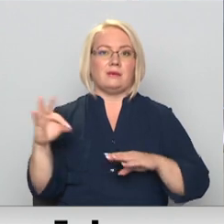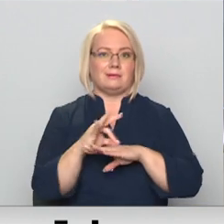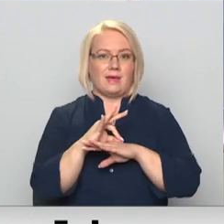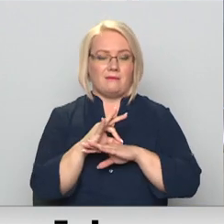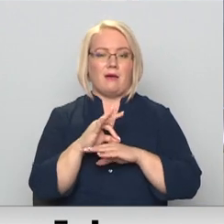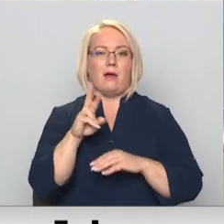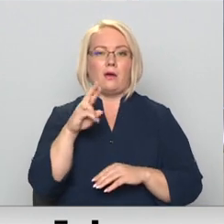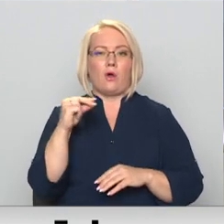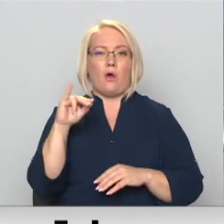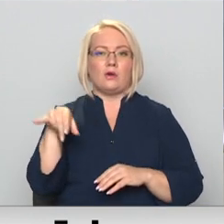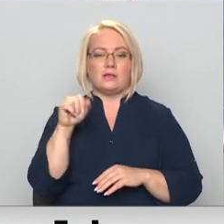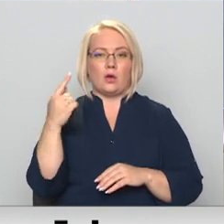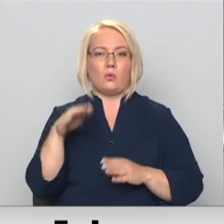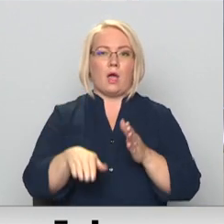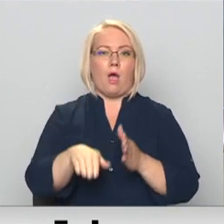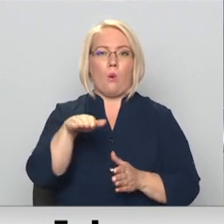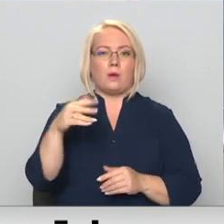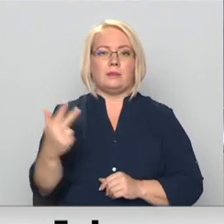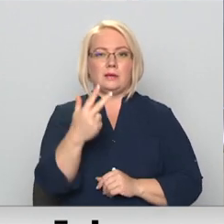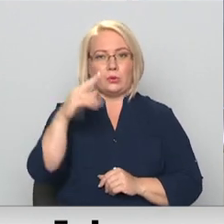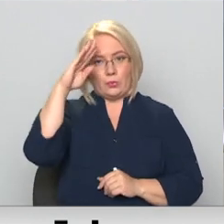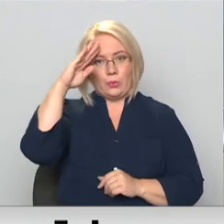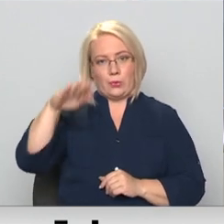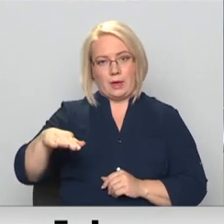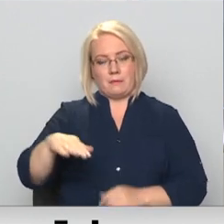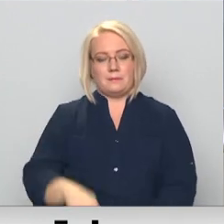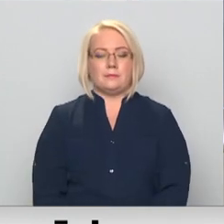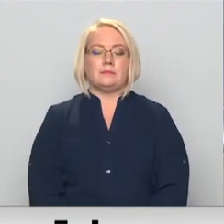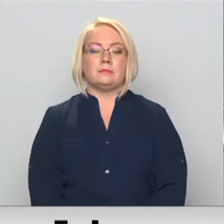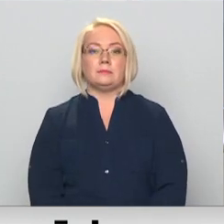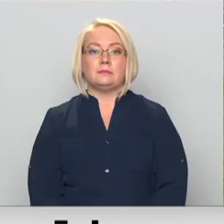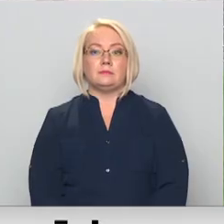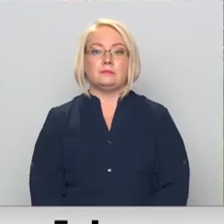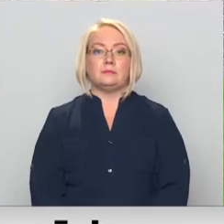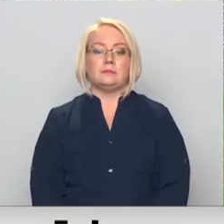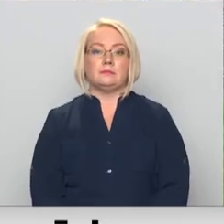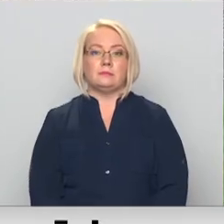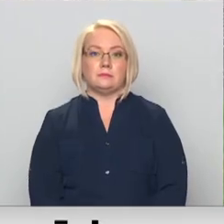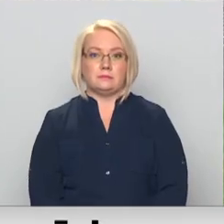pilsone Rozija, kur ģimenē aug trīsgadīgs puika, stāst Ieva Kalve.